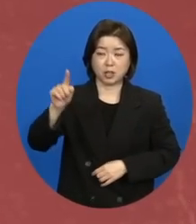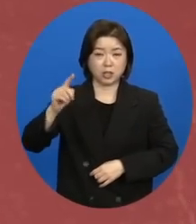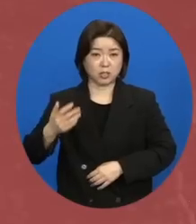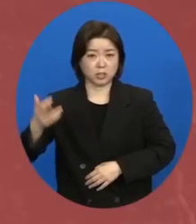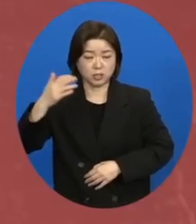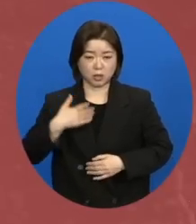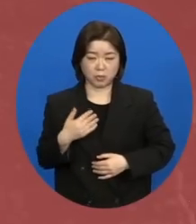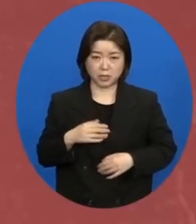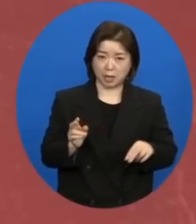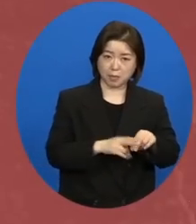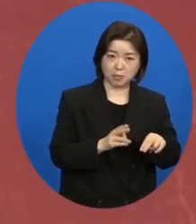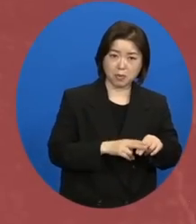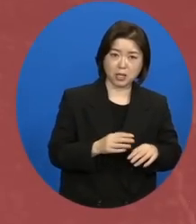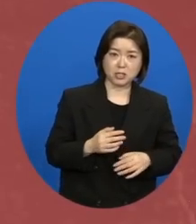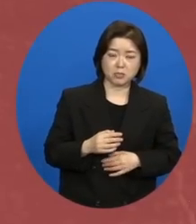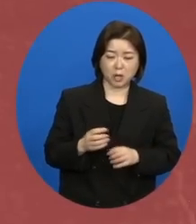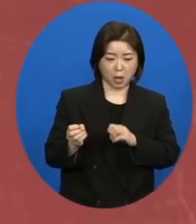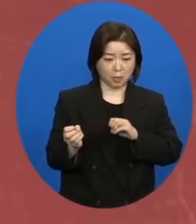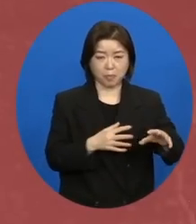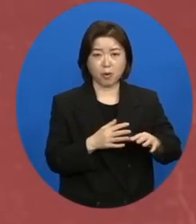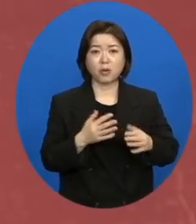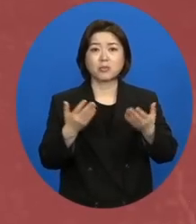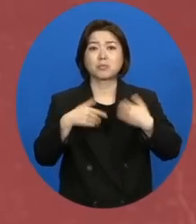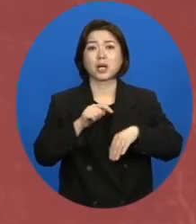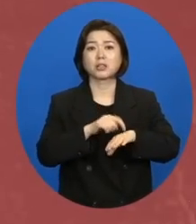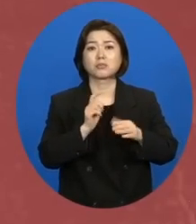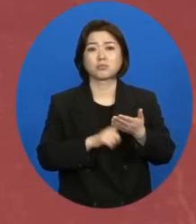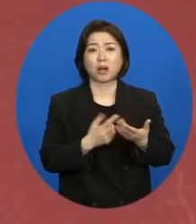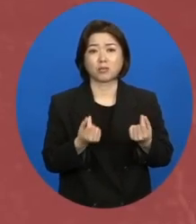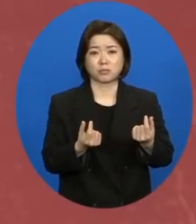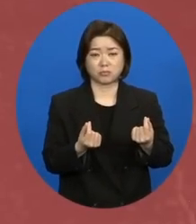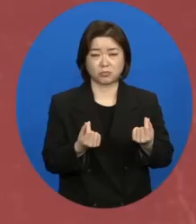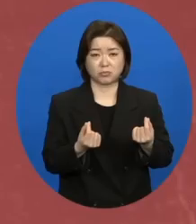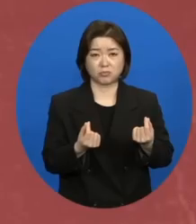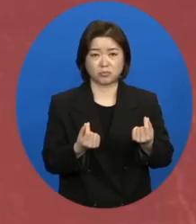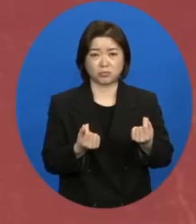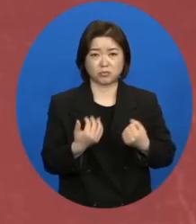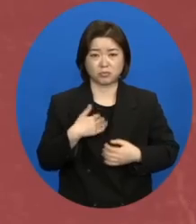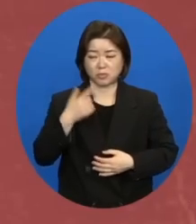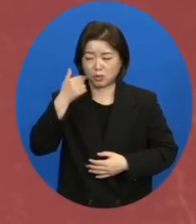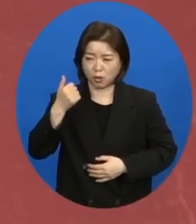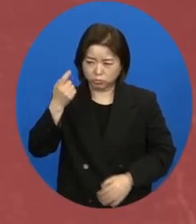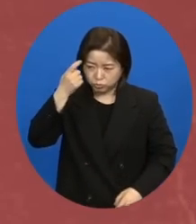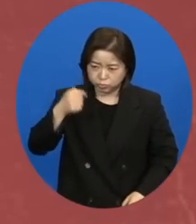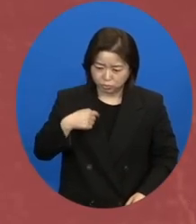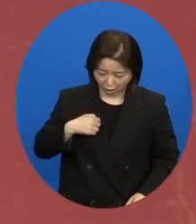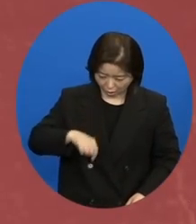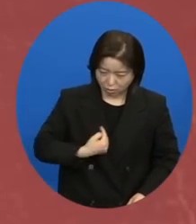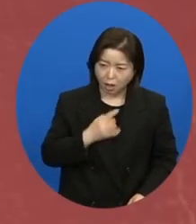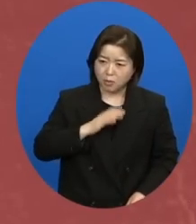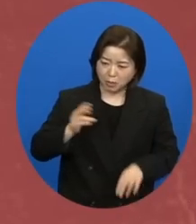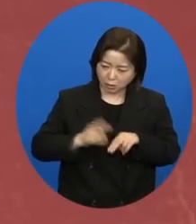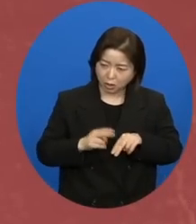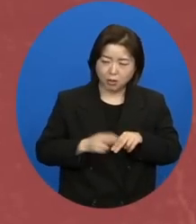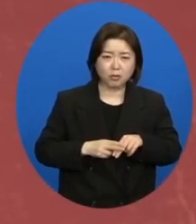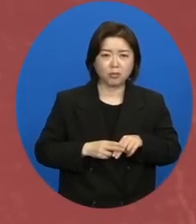때 나만 맞으면 버림받은 심정이었어요. 왜 우리 아버지 나만 때리나? 나만 때리나?